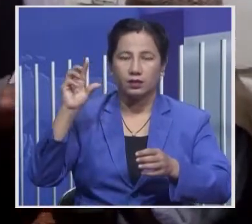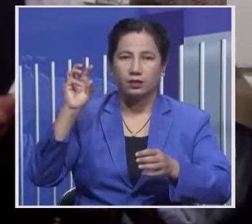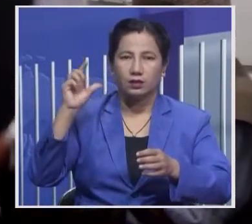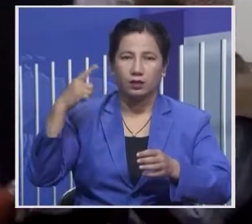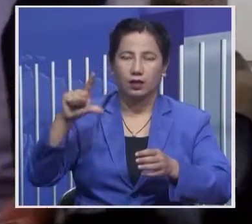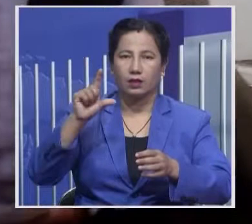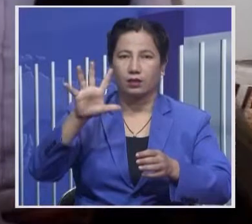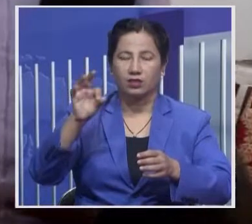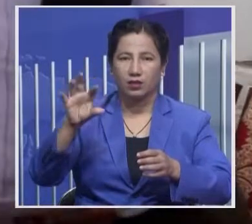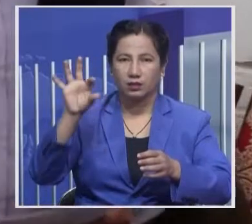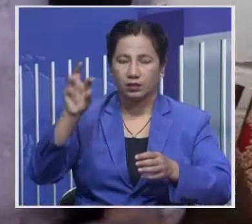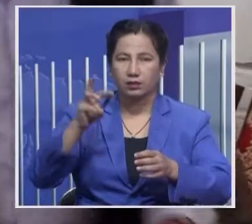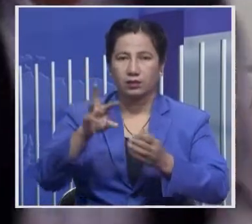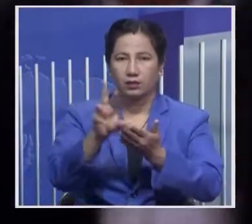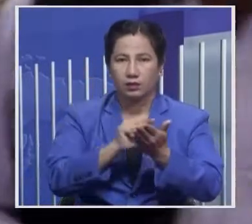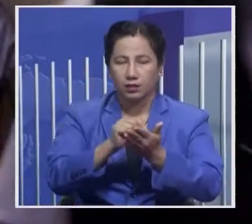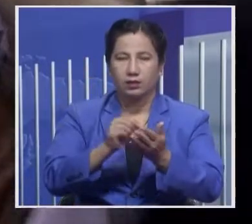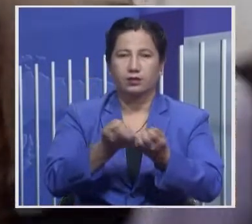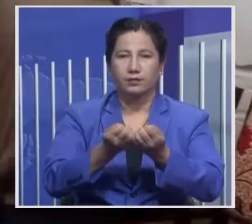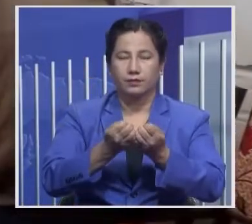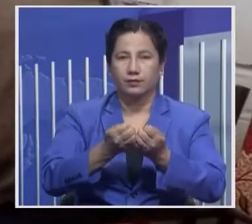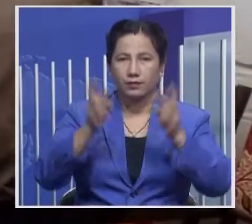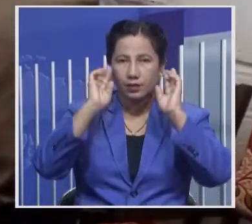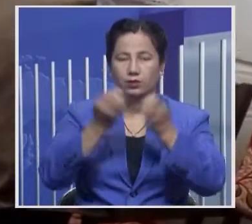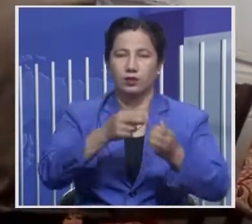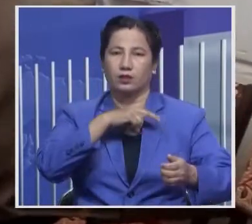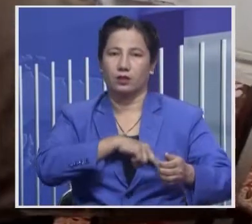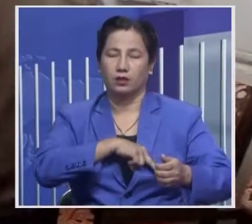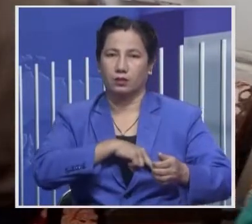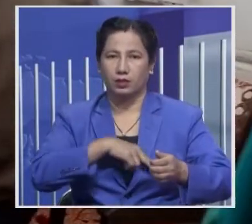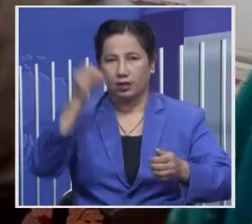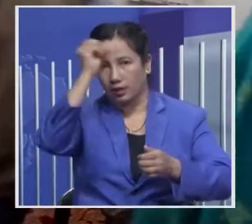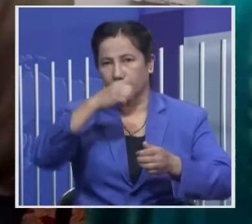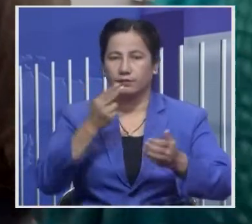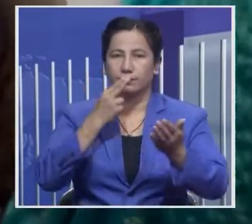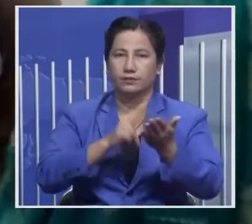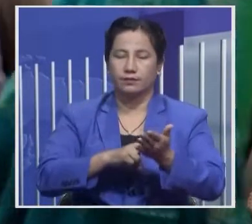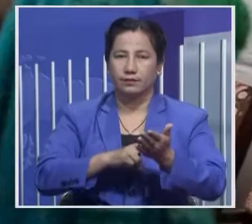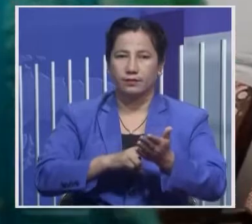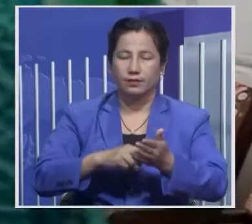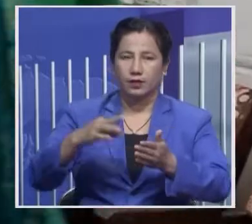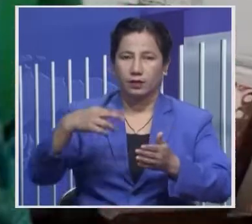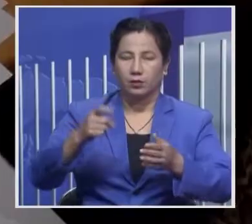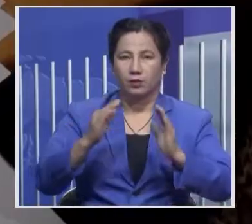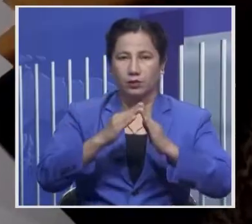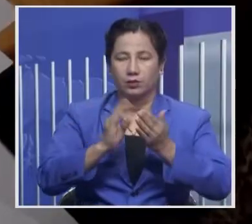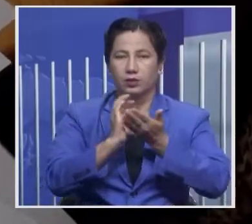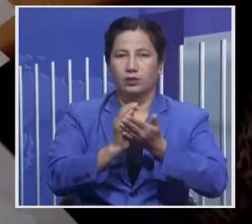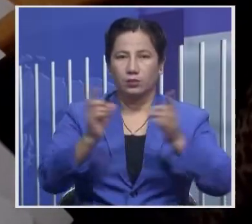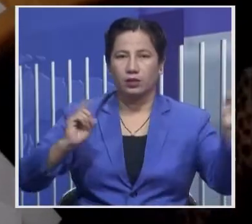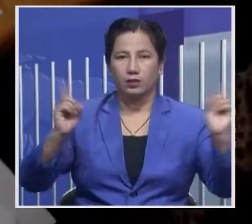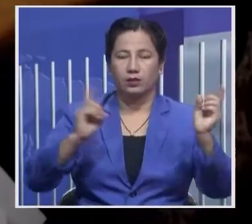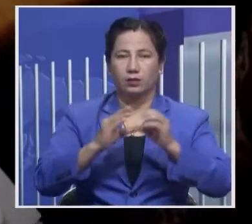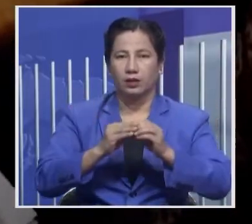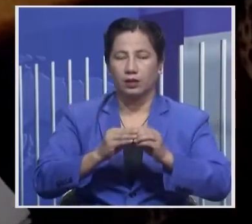मंगलसेन नगरपालिकाबाट सञ्चालित सामाजिक सुरक्षा भत्ता लाभग्राहीको परिचय पत्र नवीकरण तथा घुम्ती सेवामा